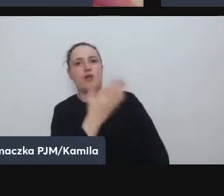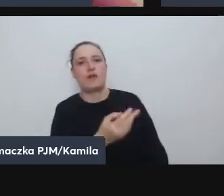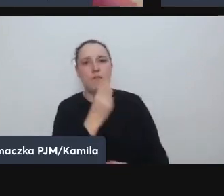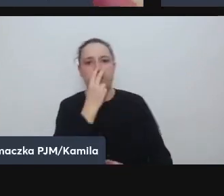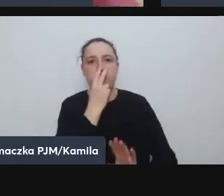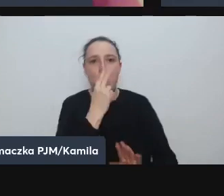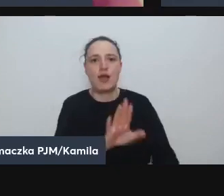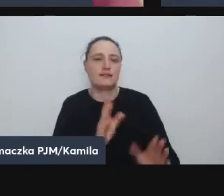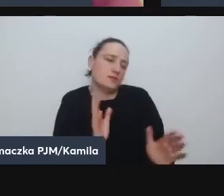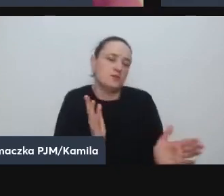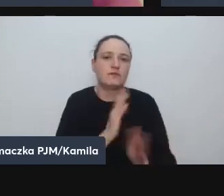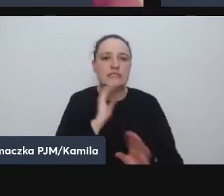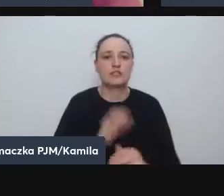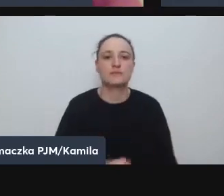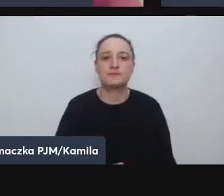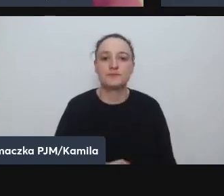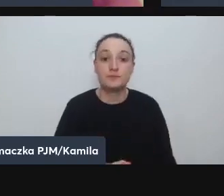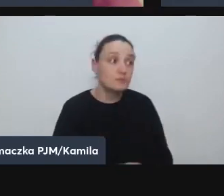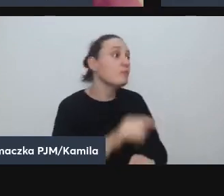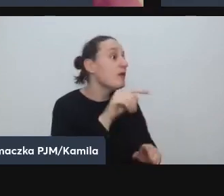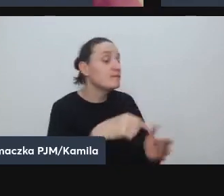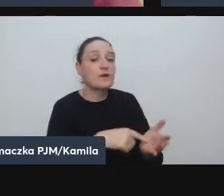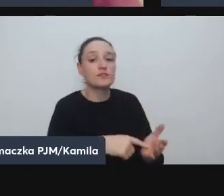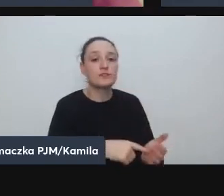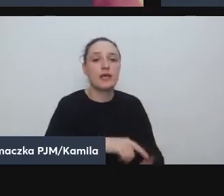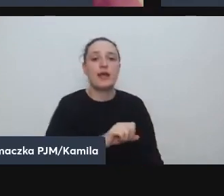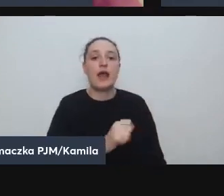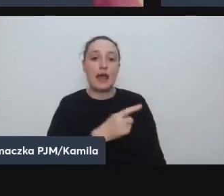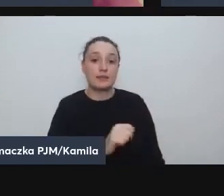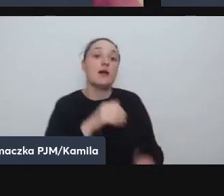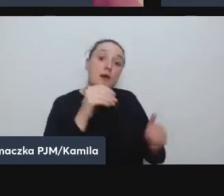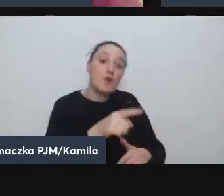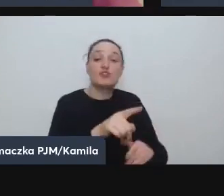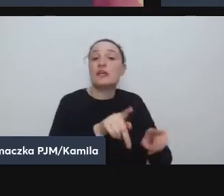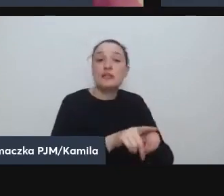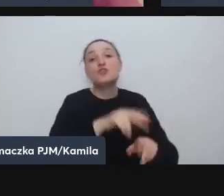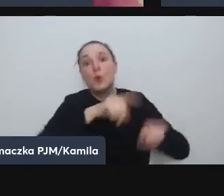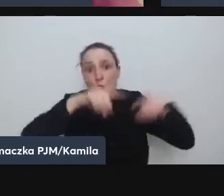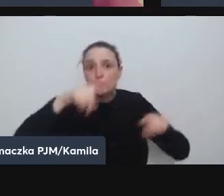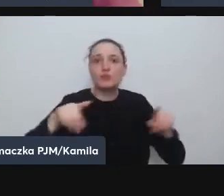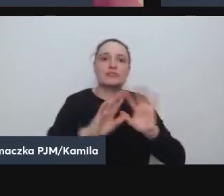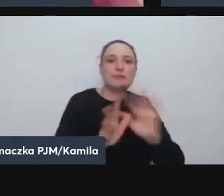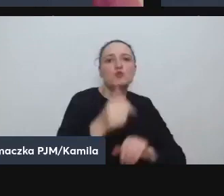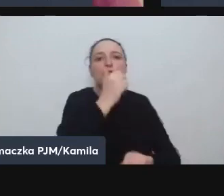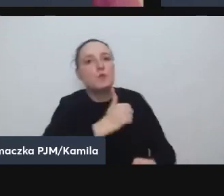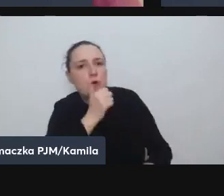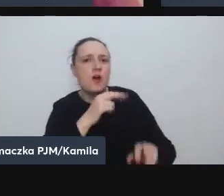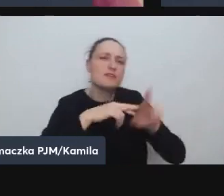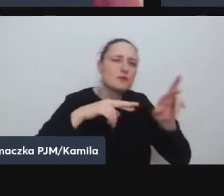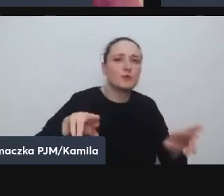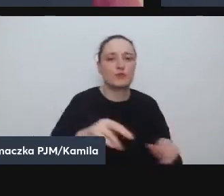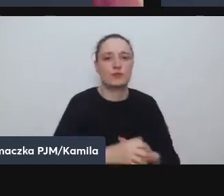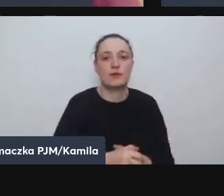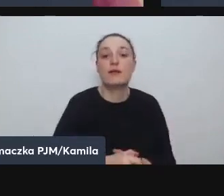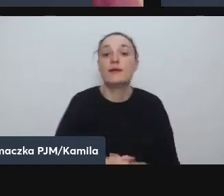też poeksperymentować i to jest na pewno super sposób, o którym może powie Zuza. Tak, poeksperymentować albo nawet jak nie mamy